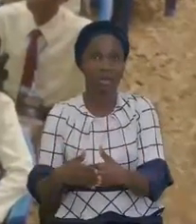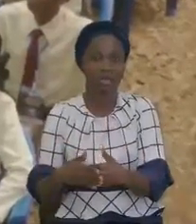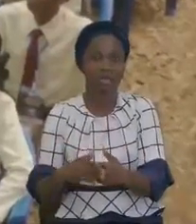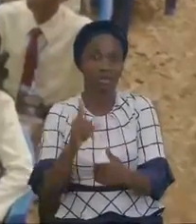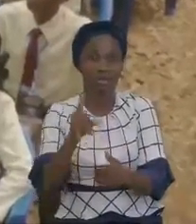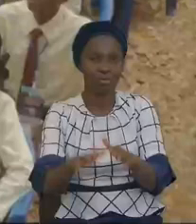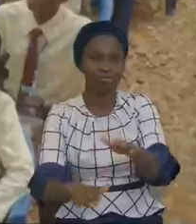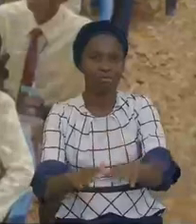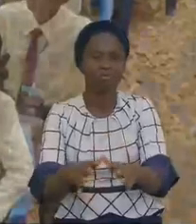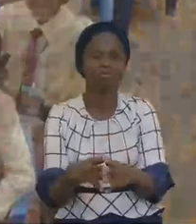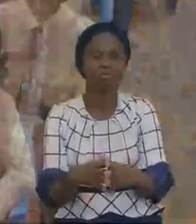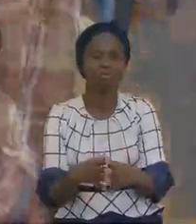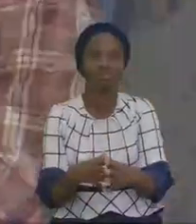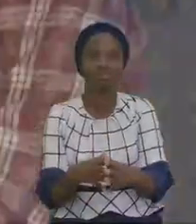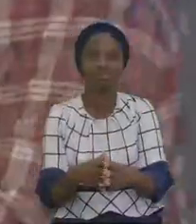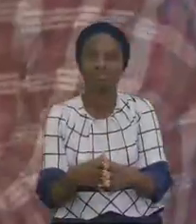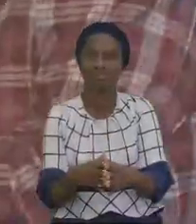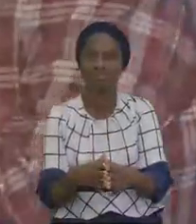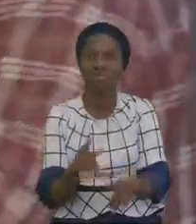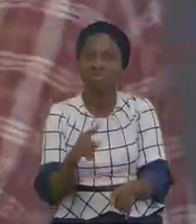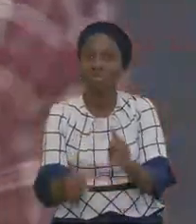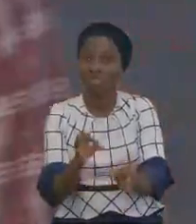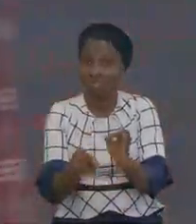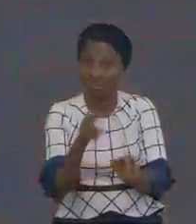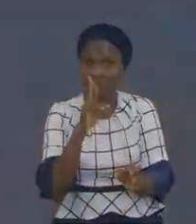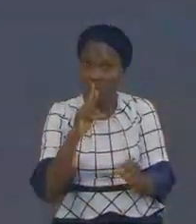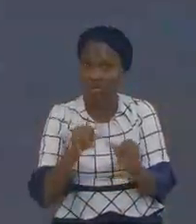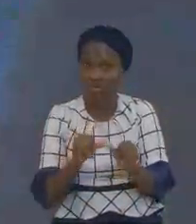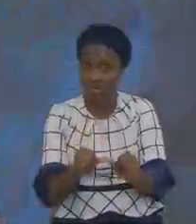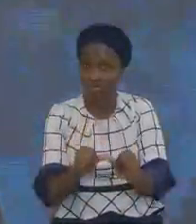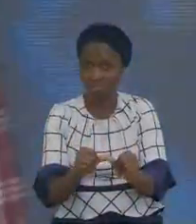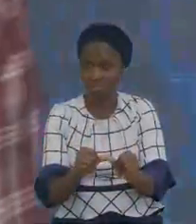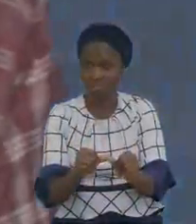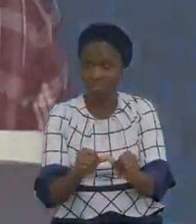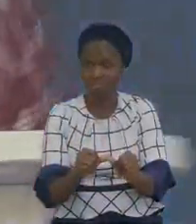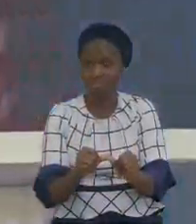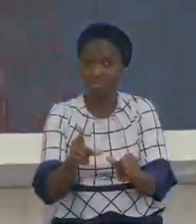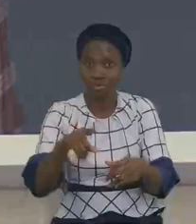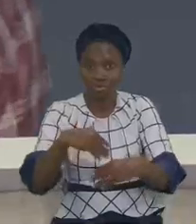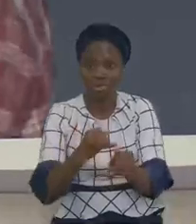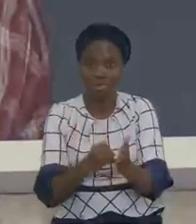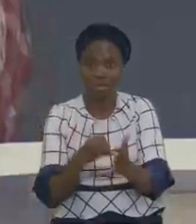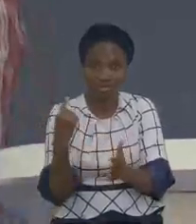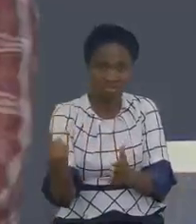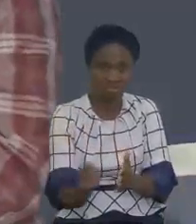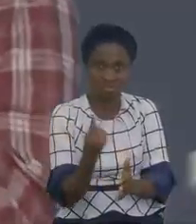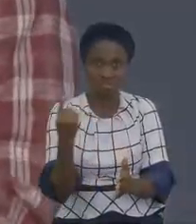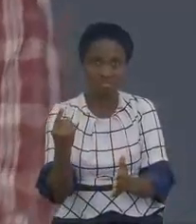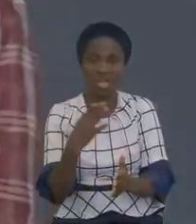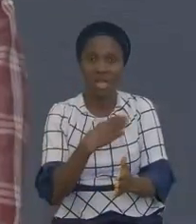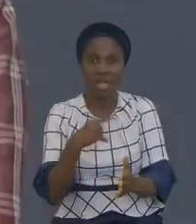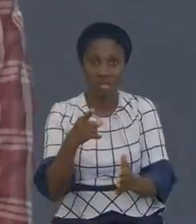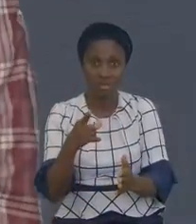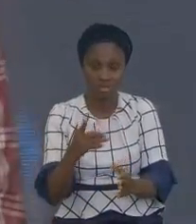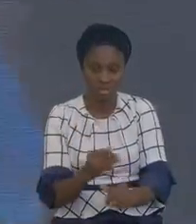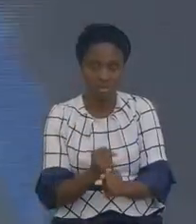Mais si tu es consistant, si tu es constant et tu fais un pas en avant aujourd'hui,